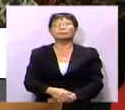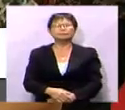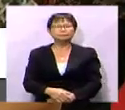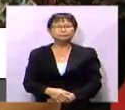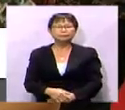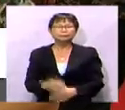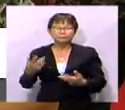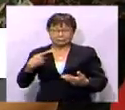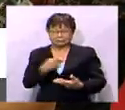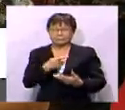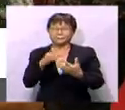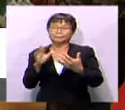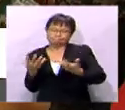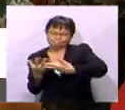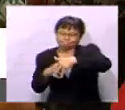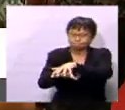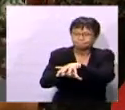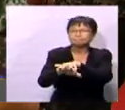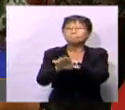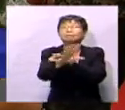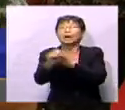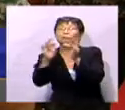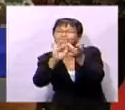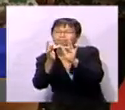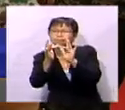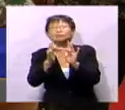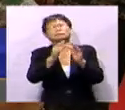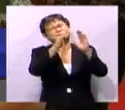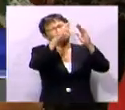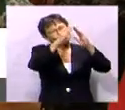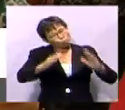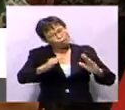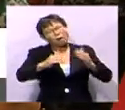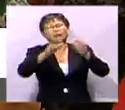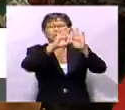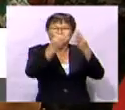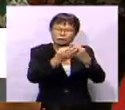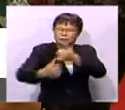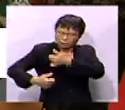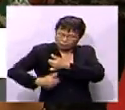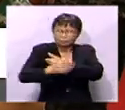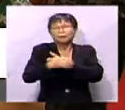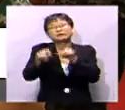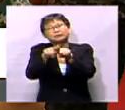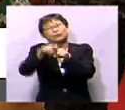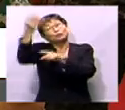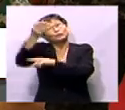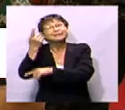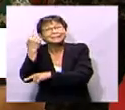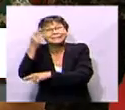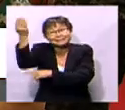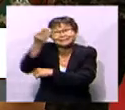kita mengkoordinasikan bukan sahaja rumah-rumah keluarga Angkatan Tentera, tetapi seperti dalam ucapan saya